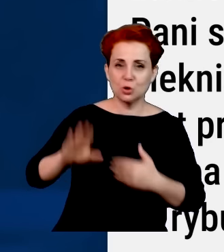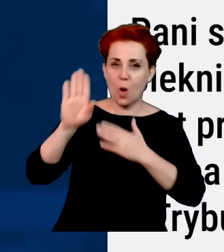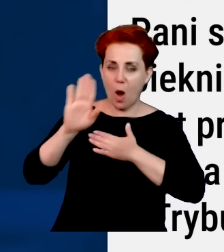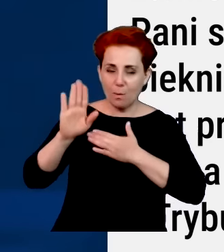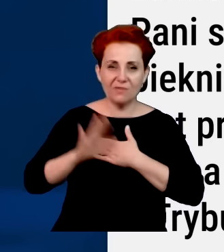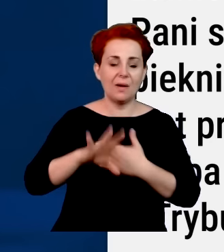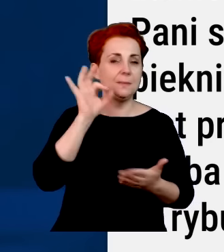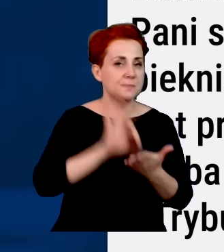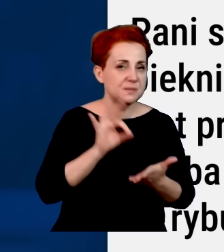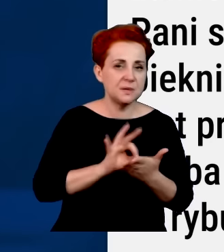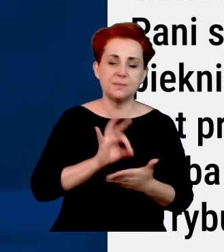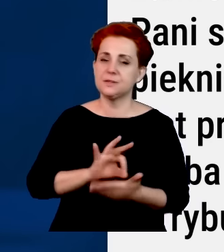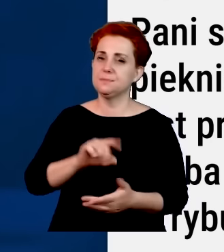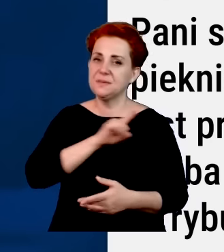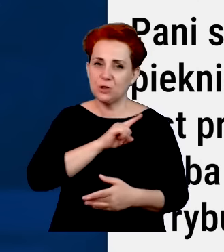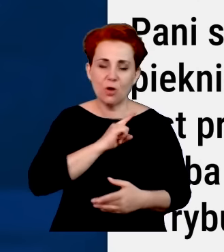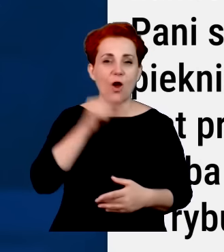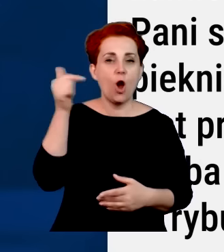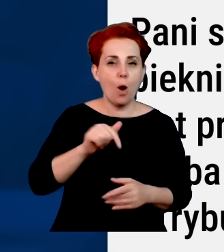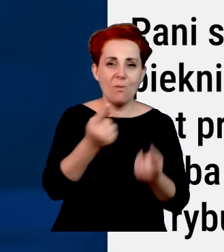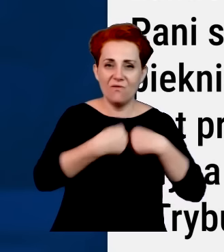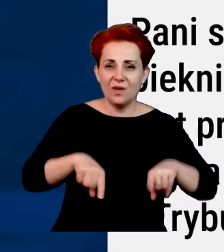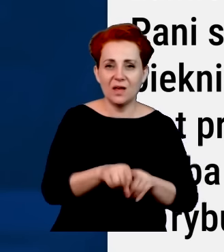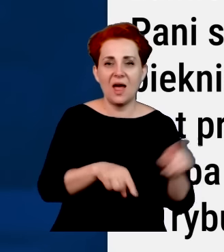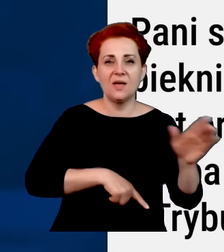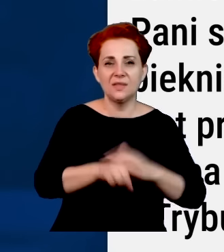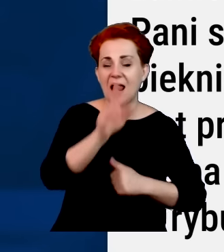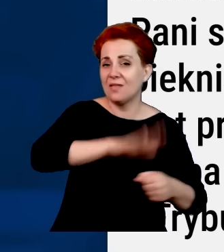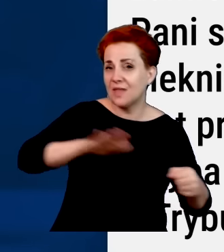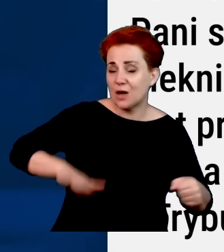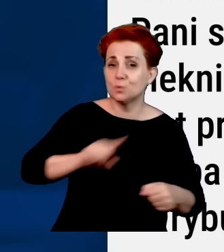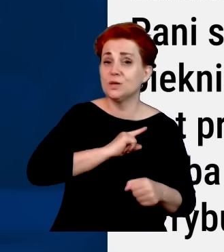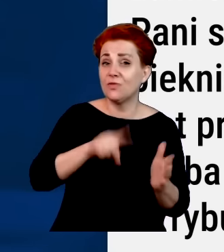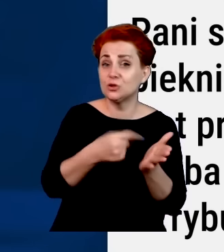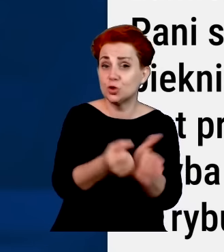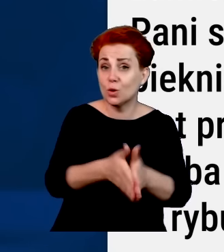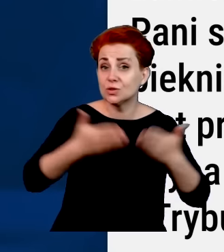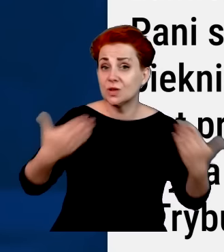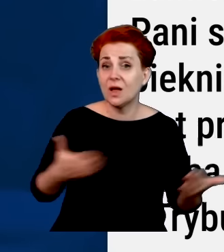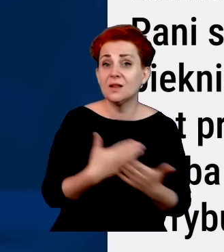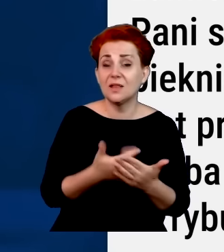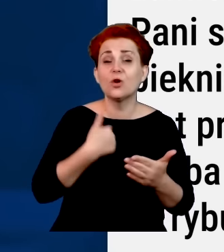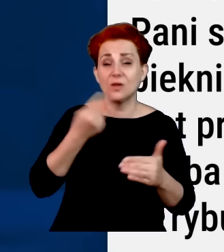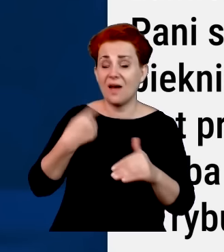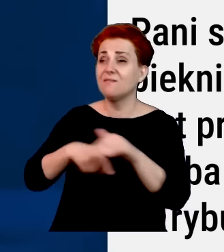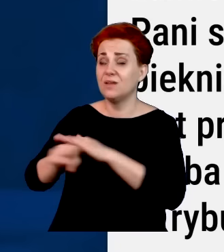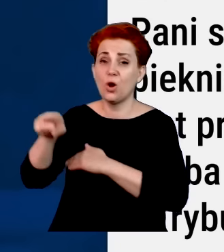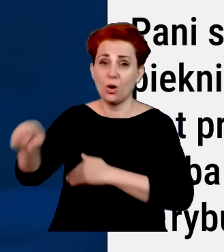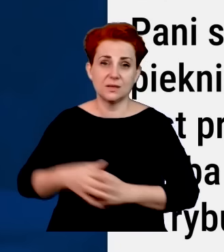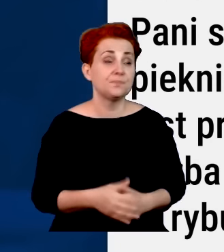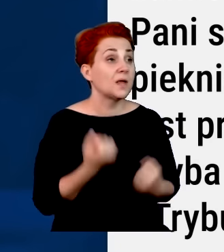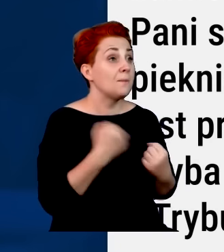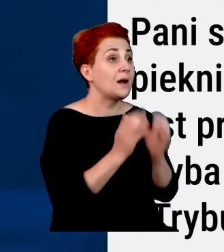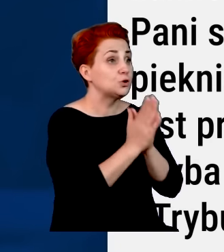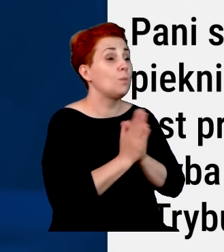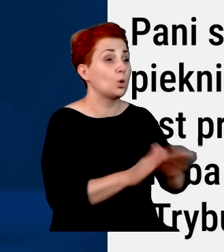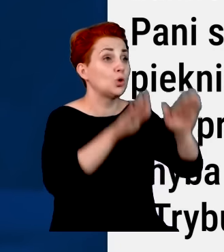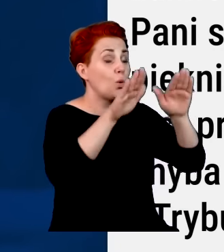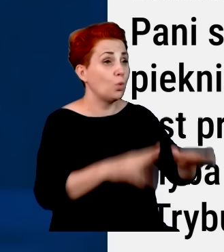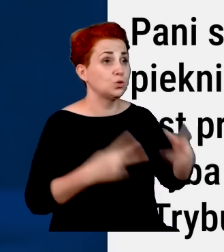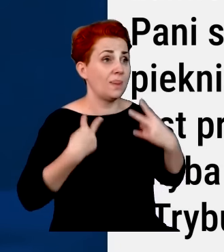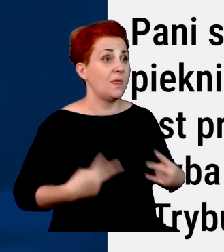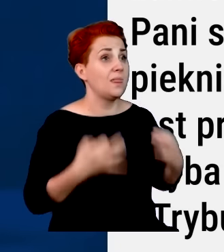obowiązki wobec narodu i przestrzegać konstytucji. W związku z powyższym ja opuszczam salę. Dziękuję. Bardzo proszę usiąść. Trybunał teraz